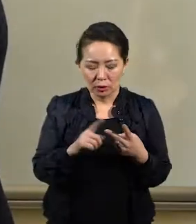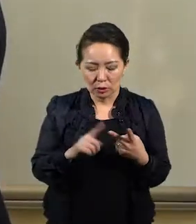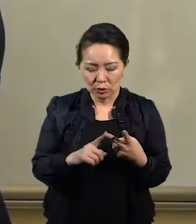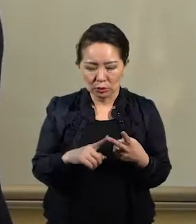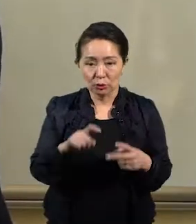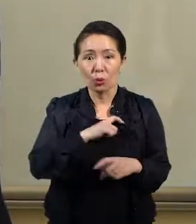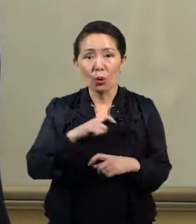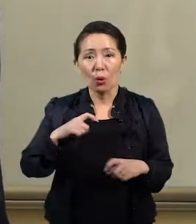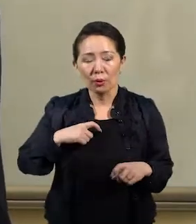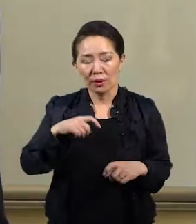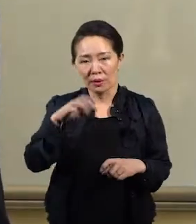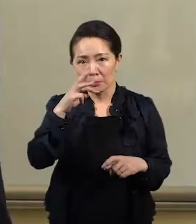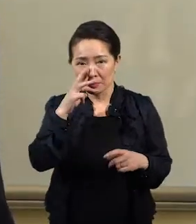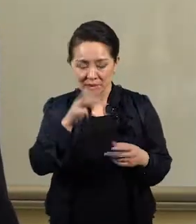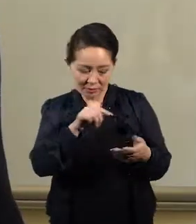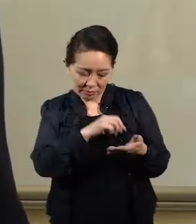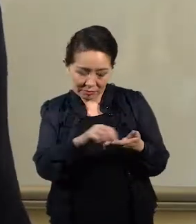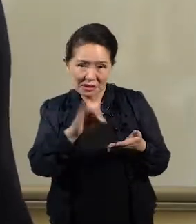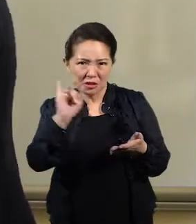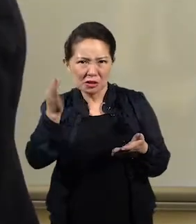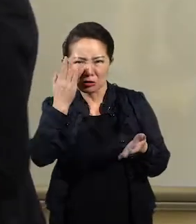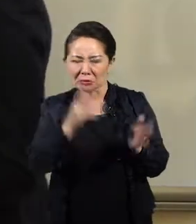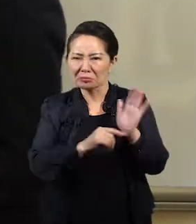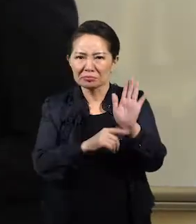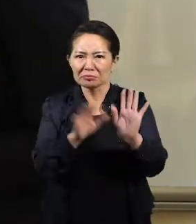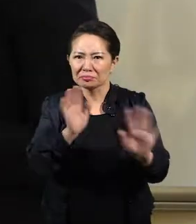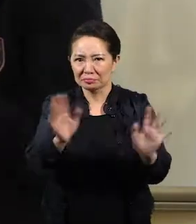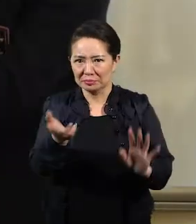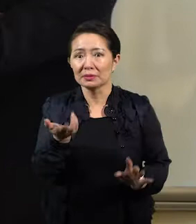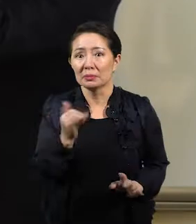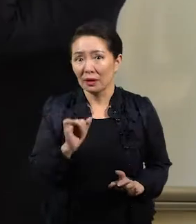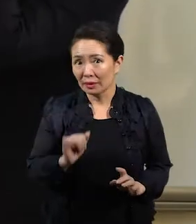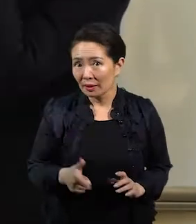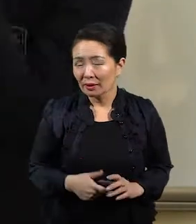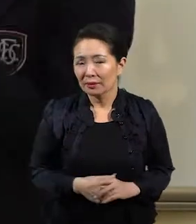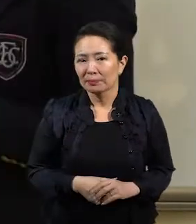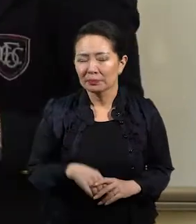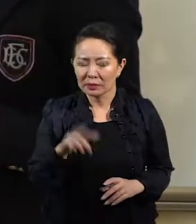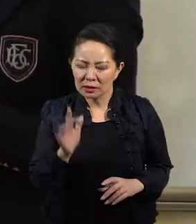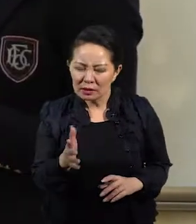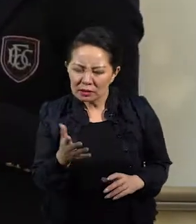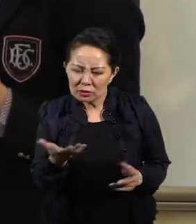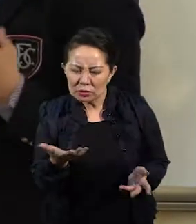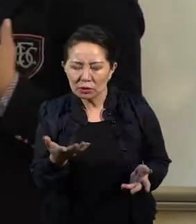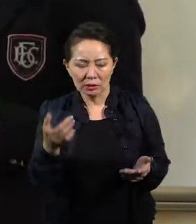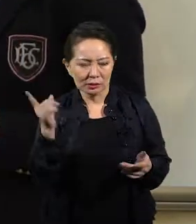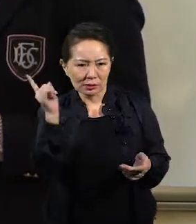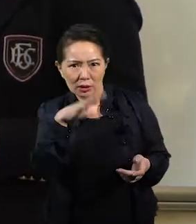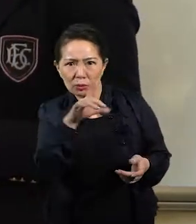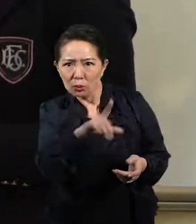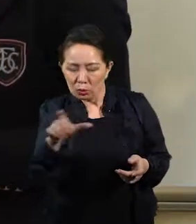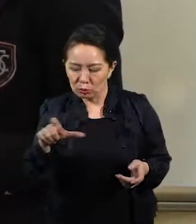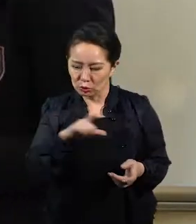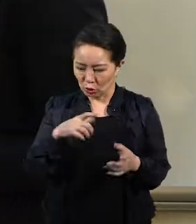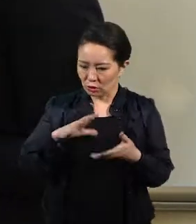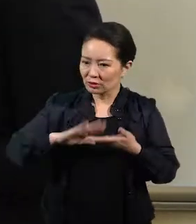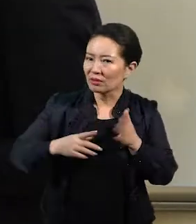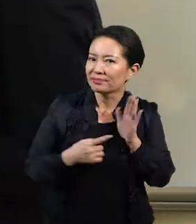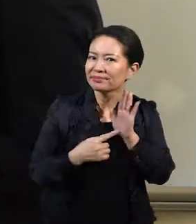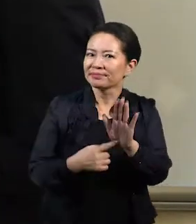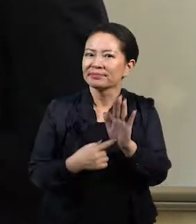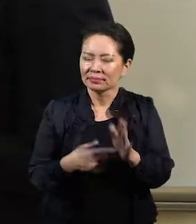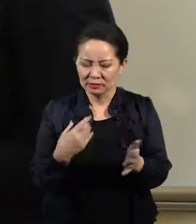болохоор хувийн мэдээлэл хит хил тод байхгүй байх. Ингэснээр одоо танихгүй хүмүүст одоо өөрөө таниулж мэдүүлэх гэсэн